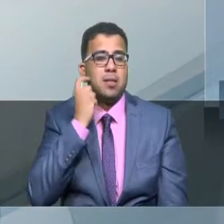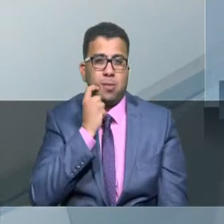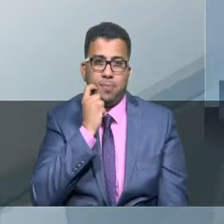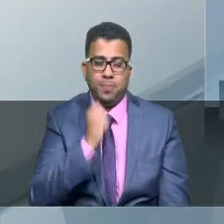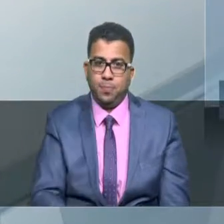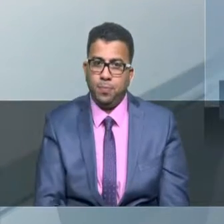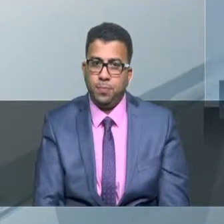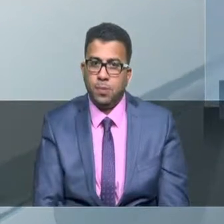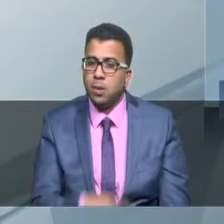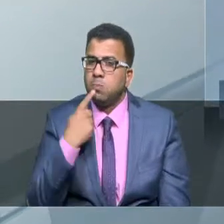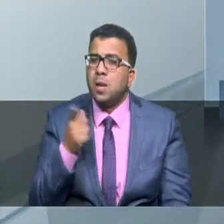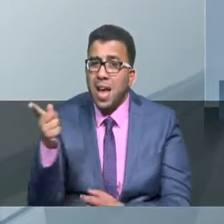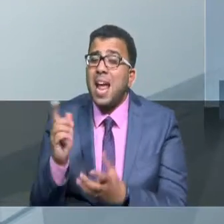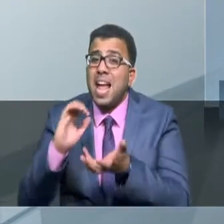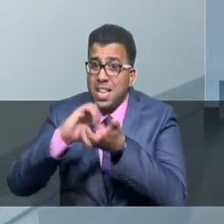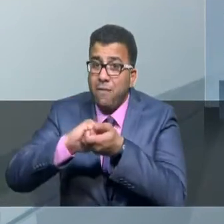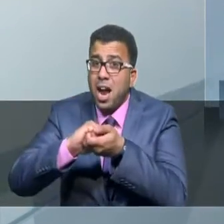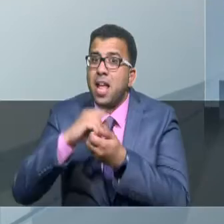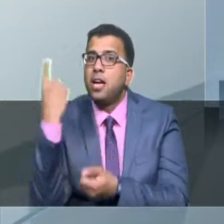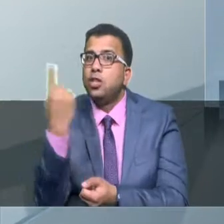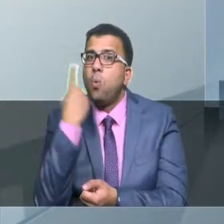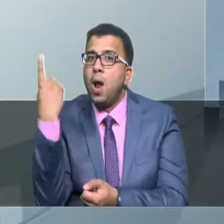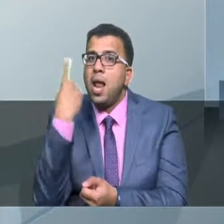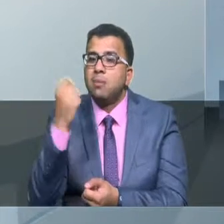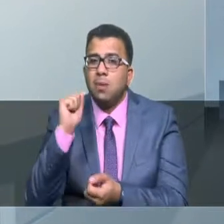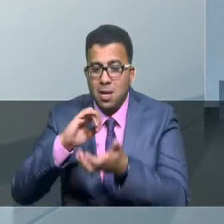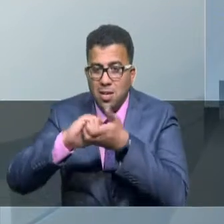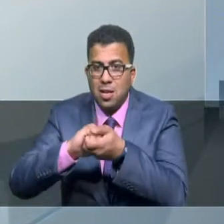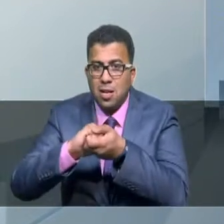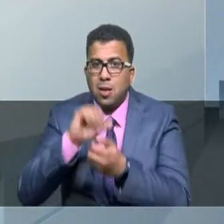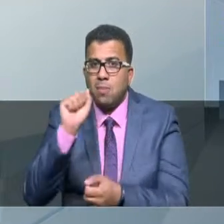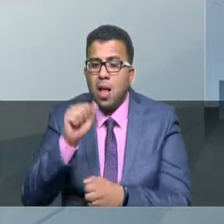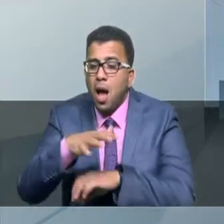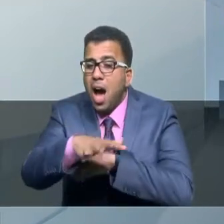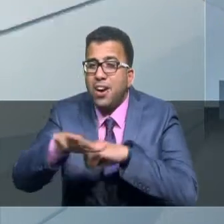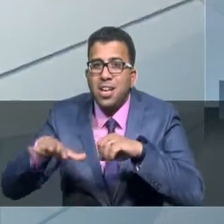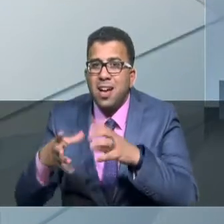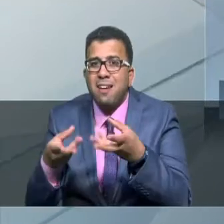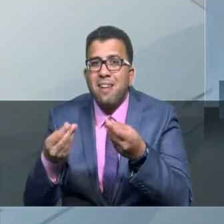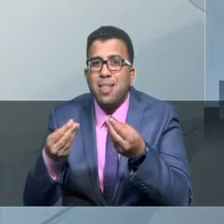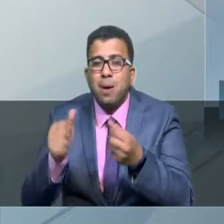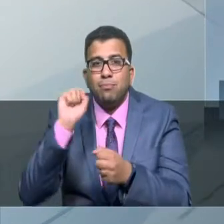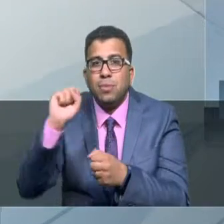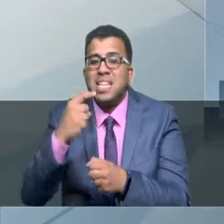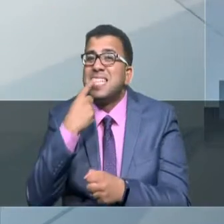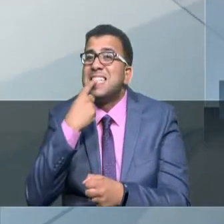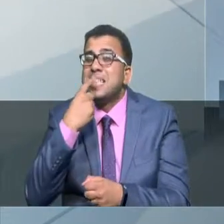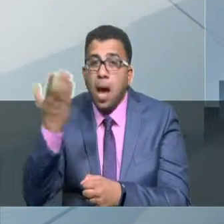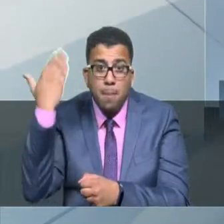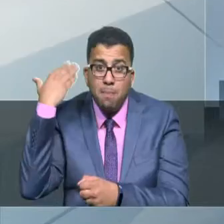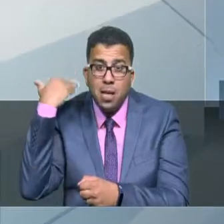أيضا هي في اتفاقية دولية أخرى وهي اتفاقية رامسار الأراضي الرطبة، وأيضا العام الماضي